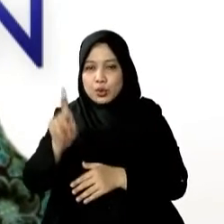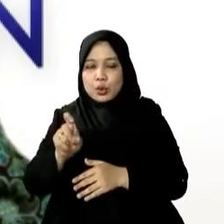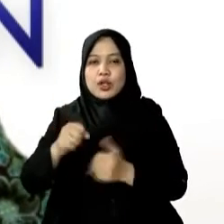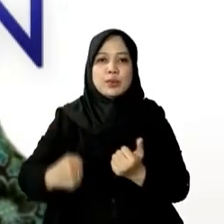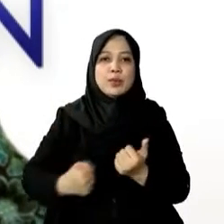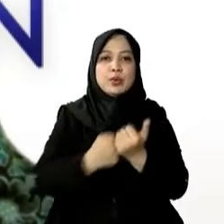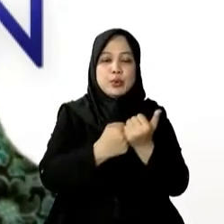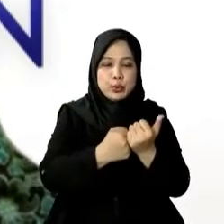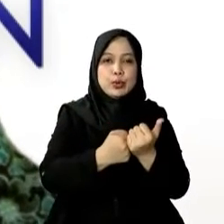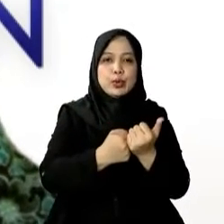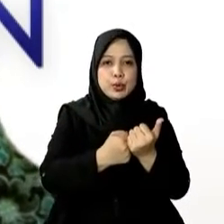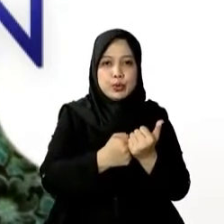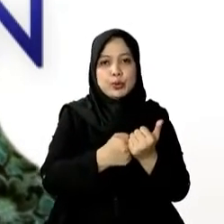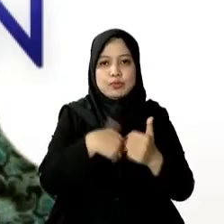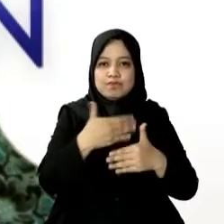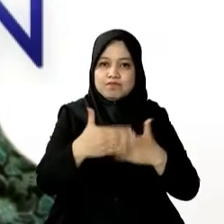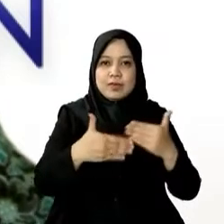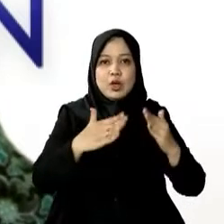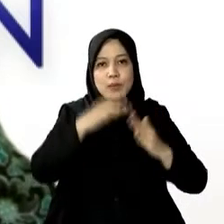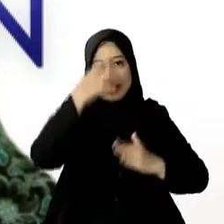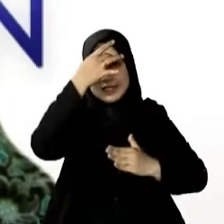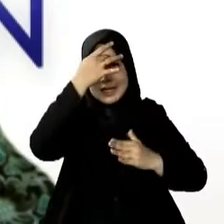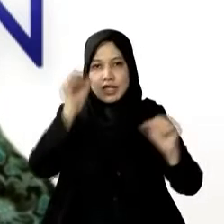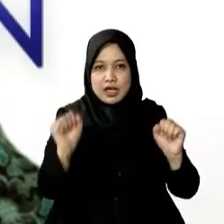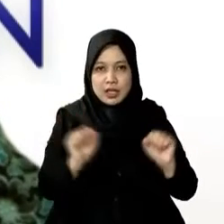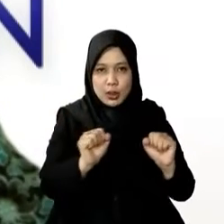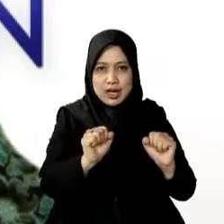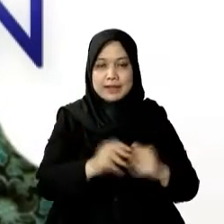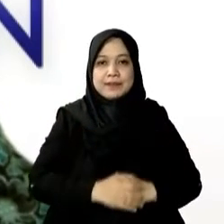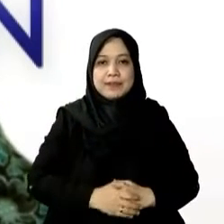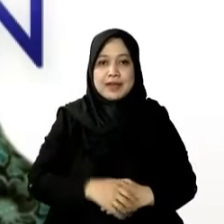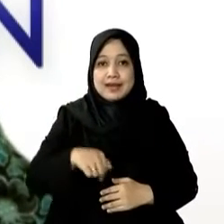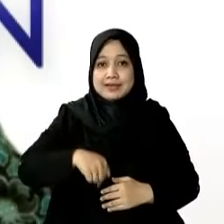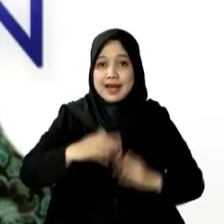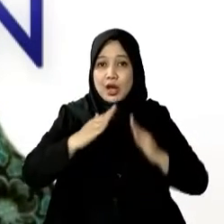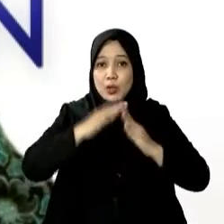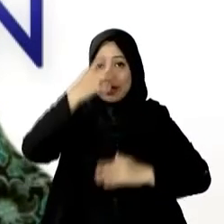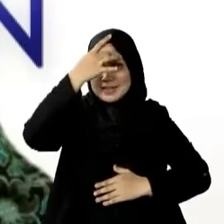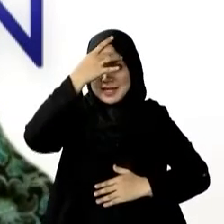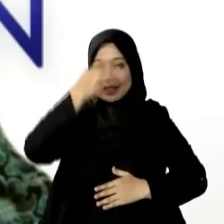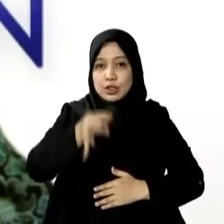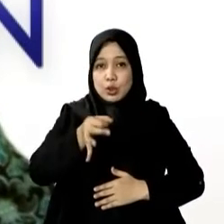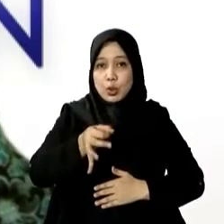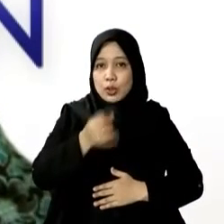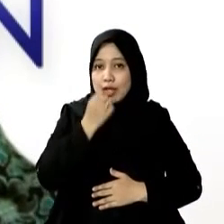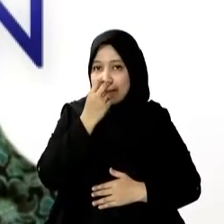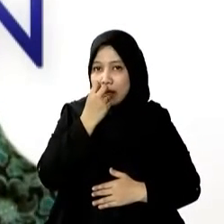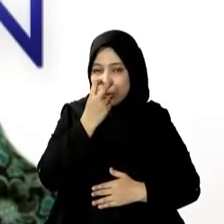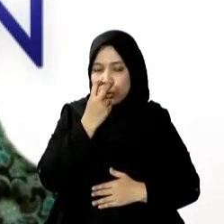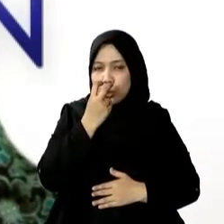Rumah Sakit darurat karena sampai saat ini pun rumah sakit rumah sakit yang ada di kota Bandung memang masih